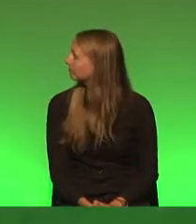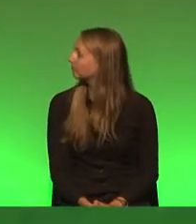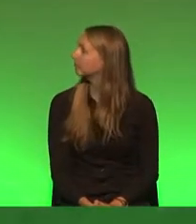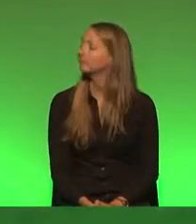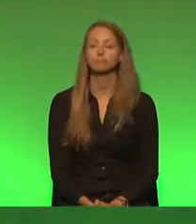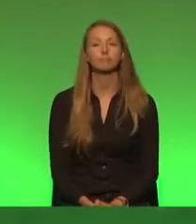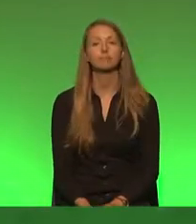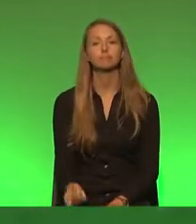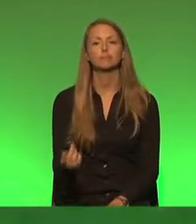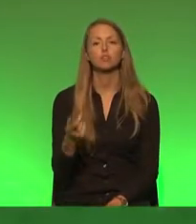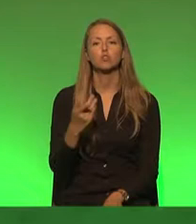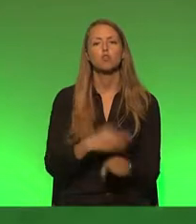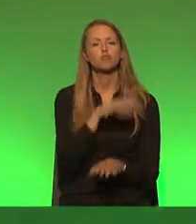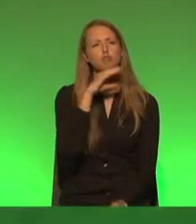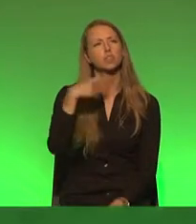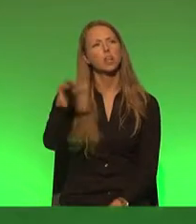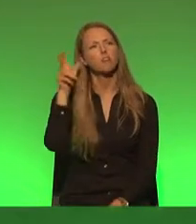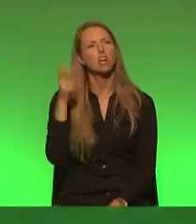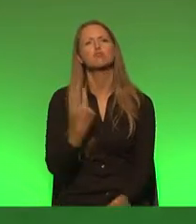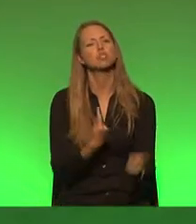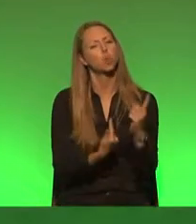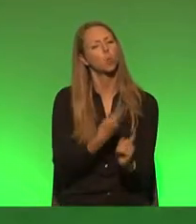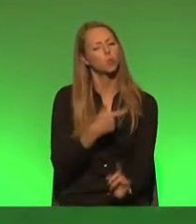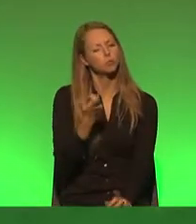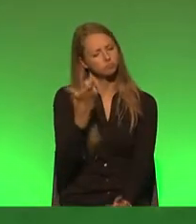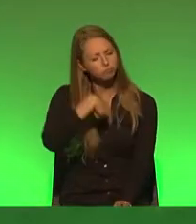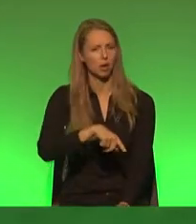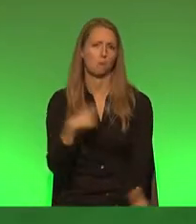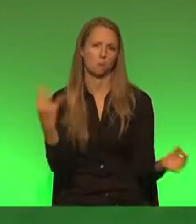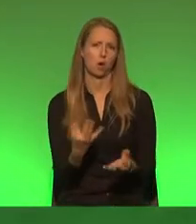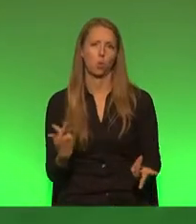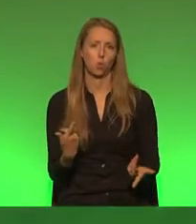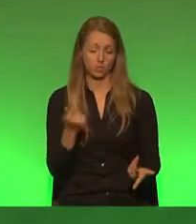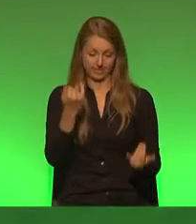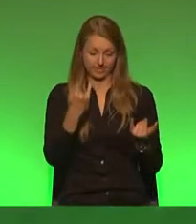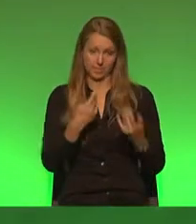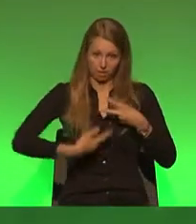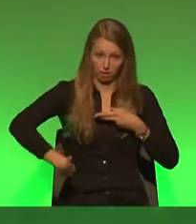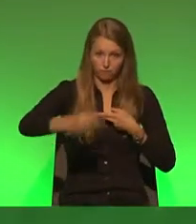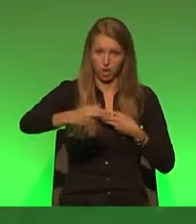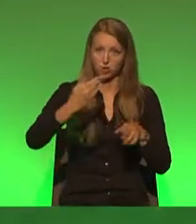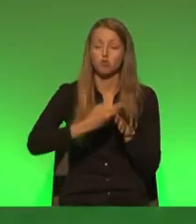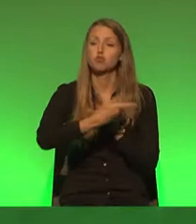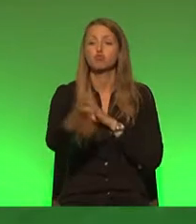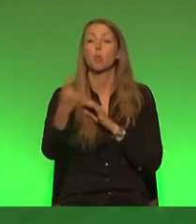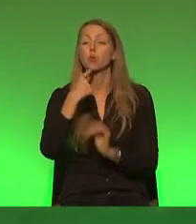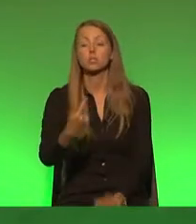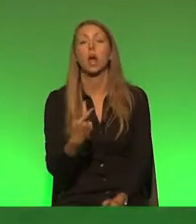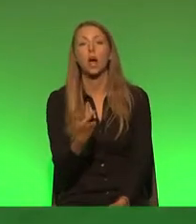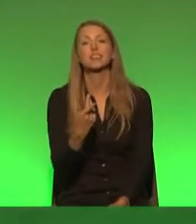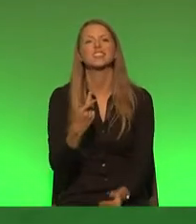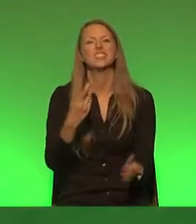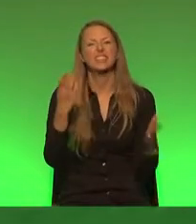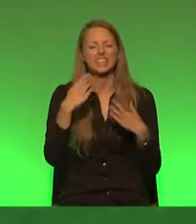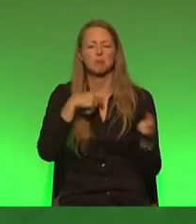Und wir haben heute viel gehört, dass wir Grünen gebraucht werden. Wir befinden uns in einer Phase, das wurde auch schon angesprochen, der Klimawandel